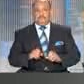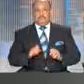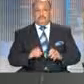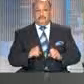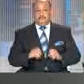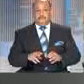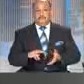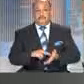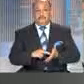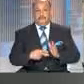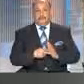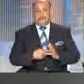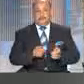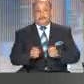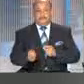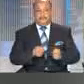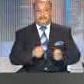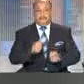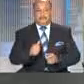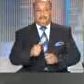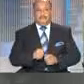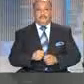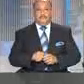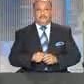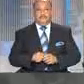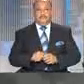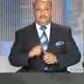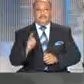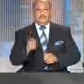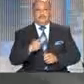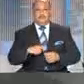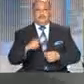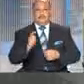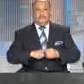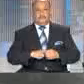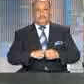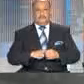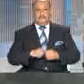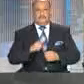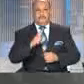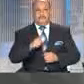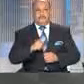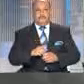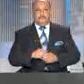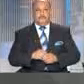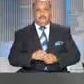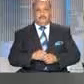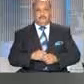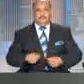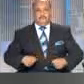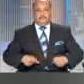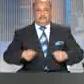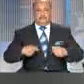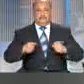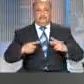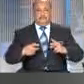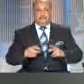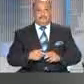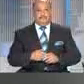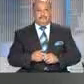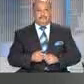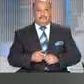كاب والتي ستقام بكريتاي بفرنسا في الأيام القليلة القادمة كممثل وحيد لتونس والقارة